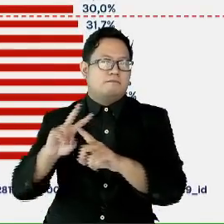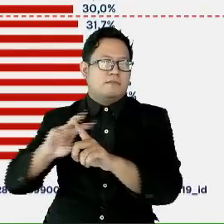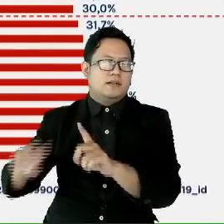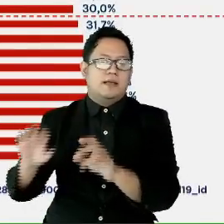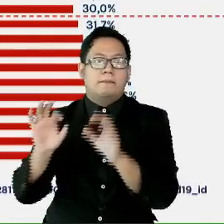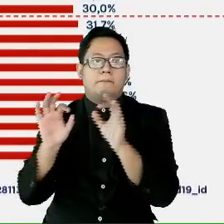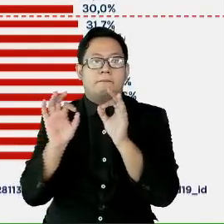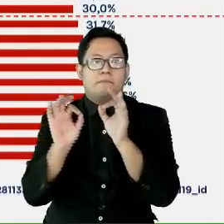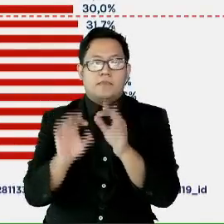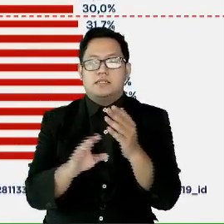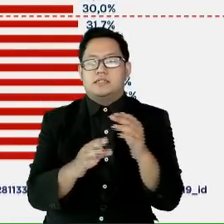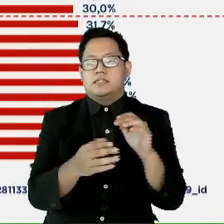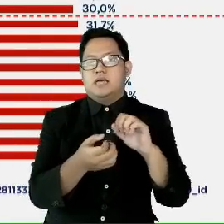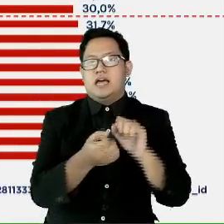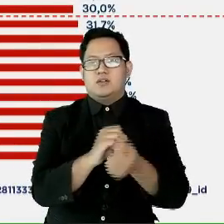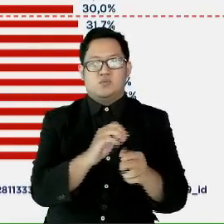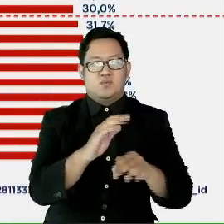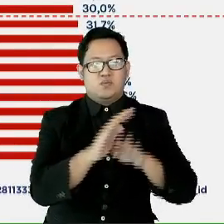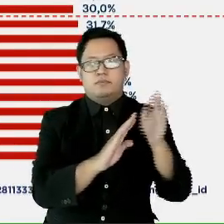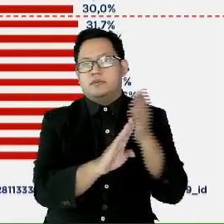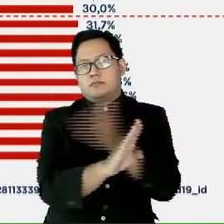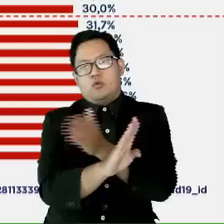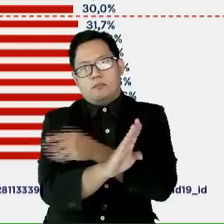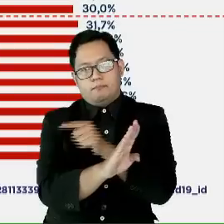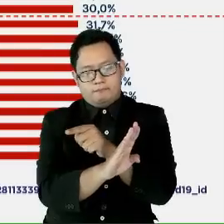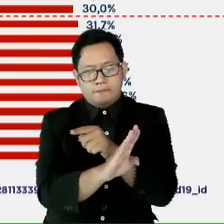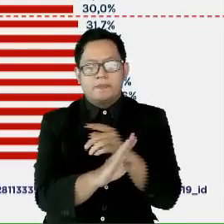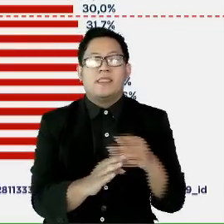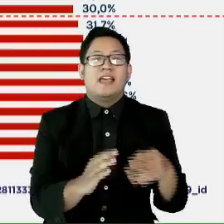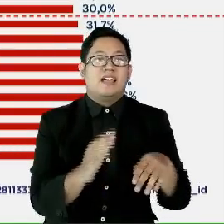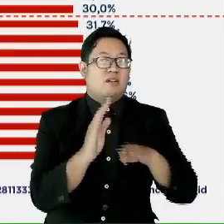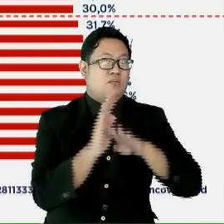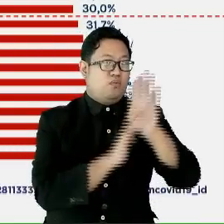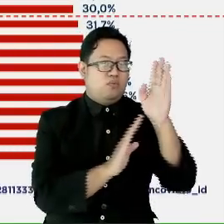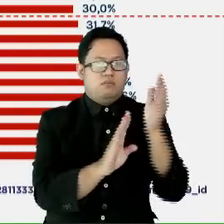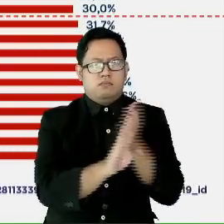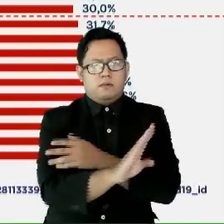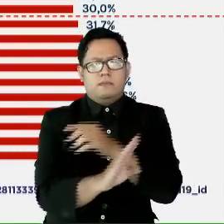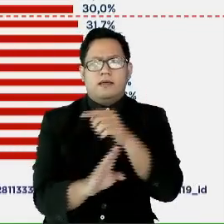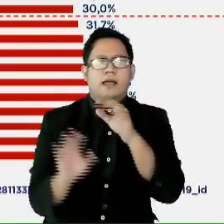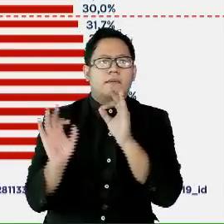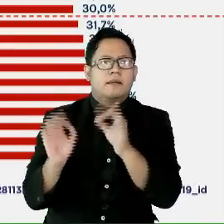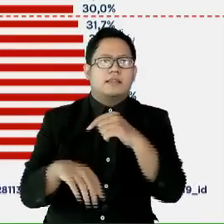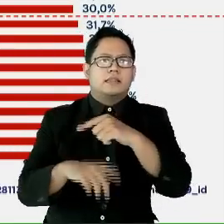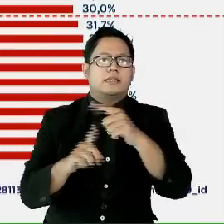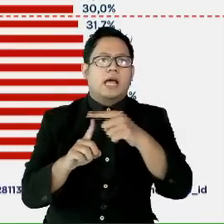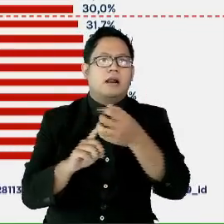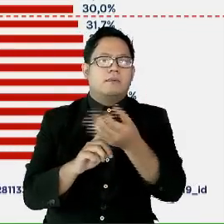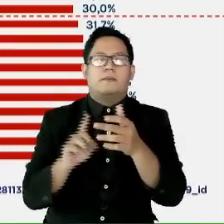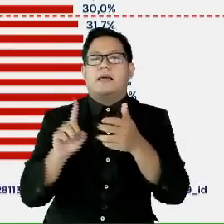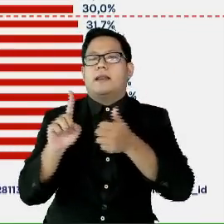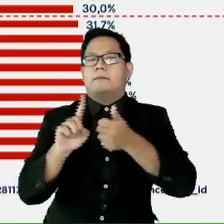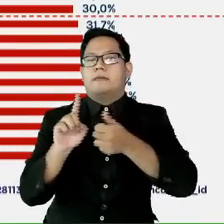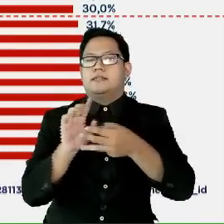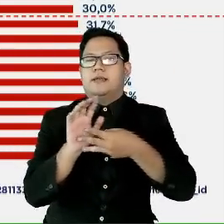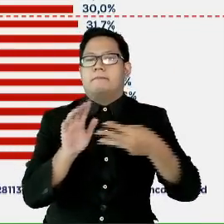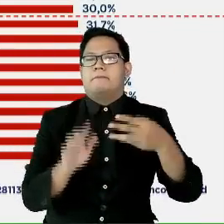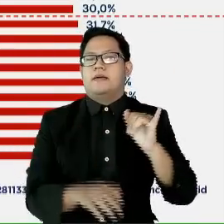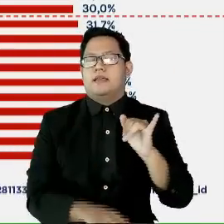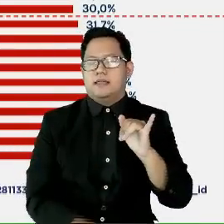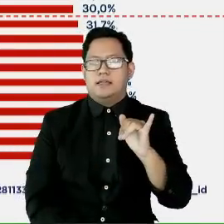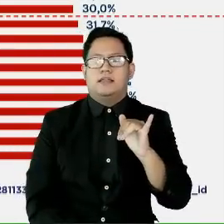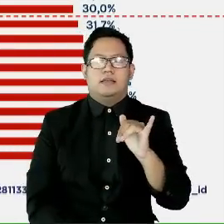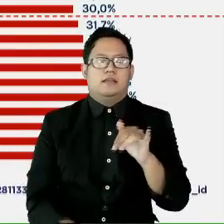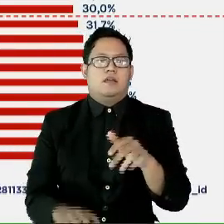terjadi lonjakan kasus. Pada sebelum lonjakan kasus, tepatnya pada tanggal 16 Mei, jumlah